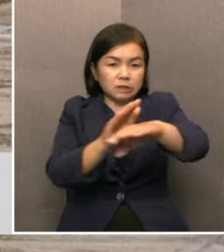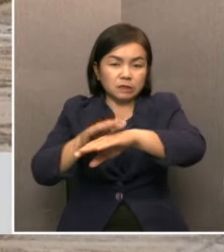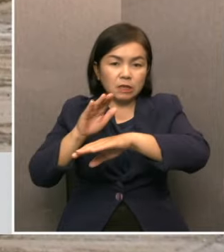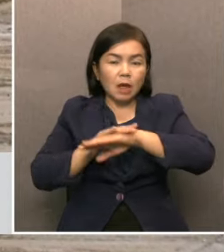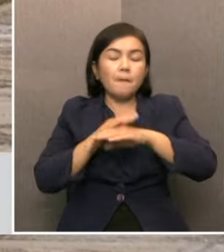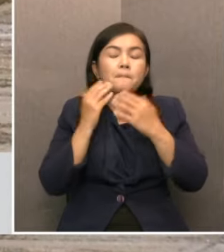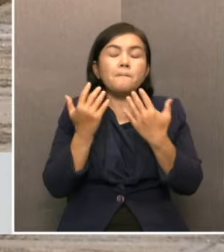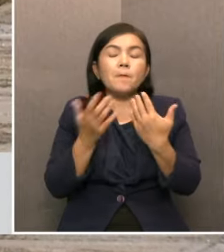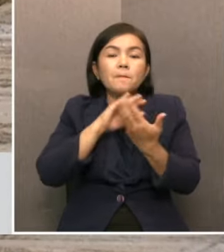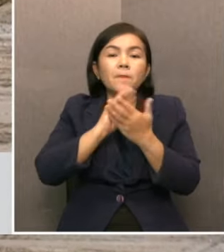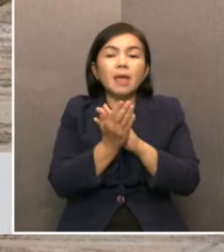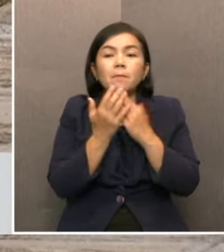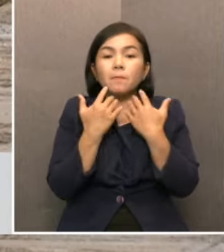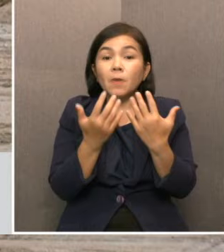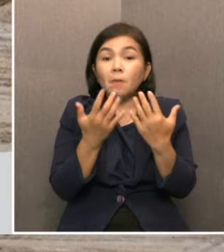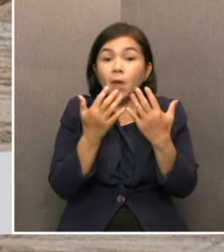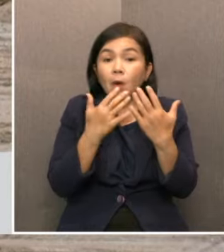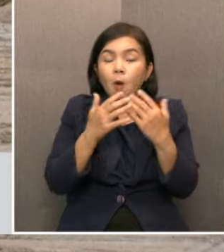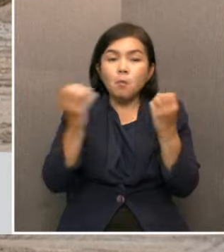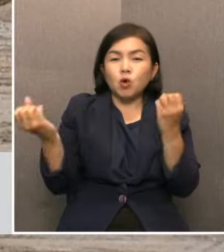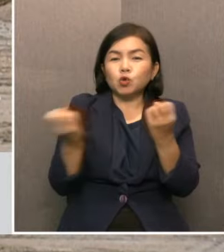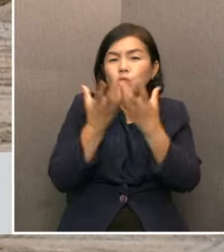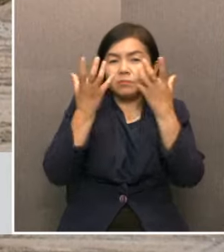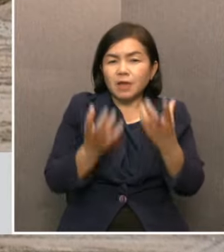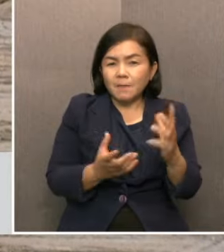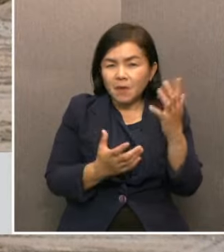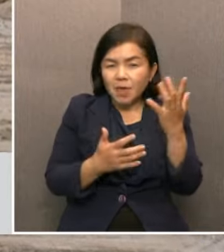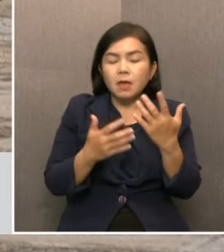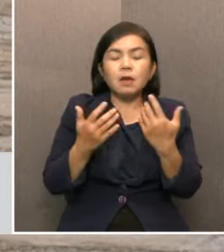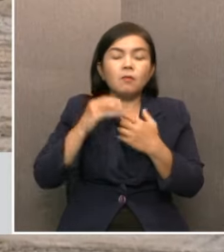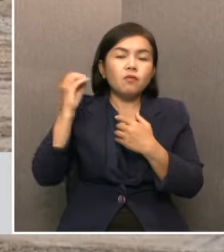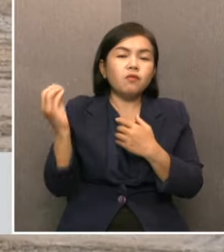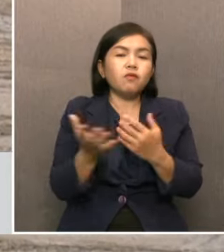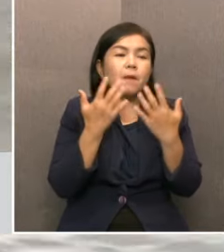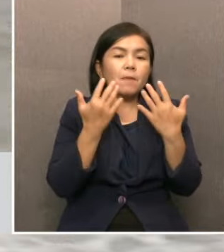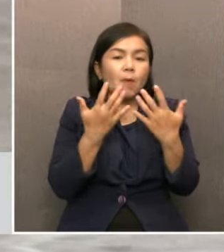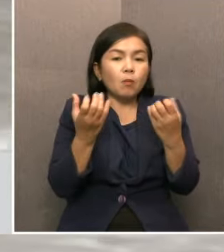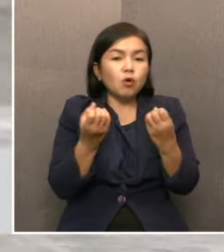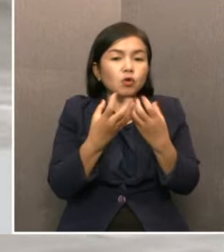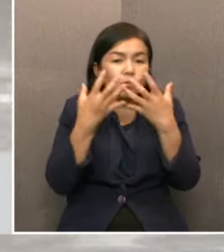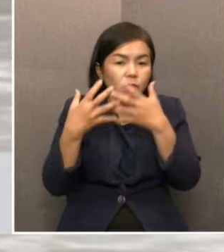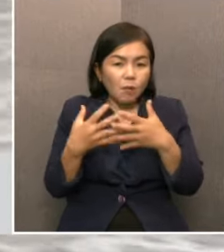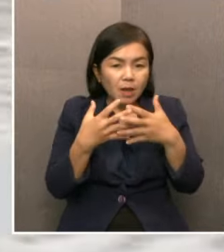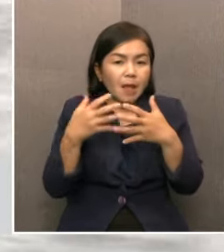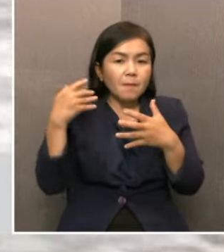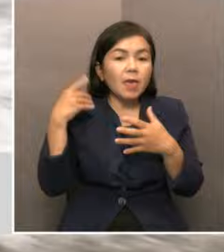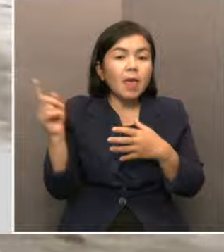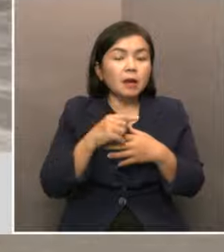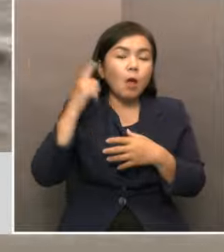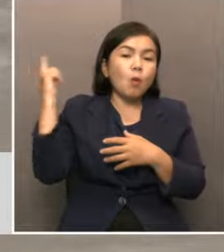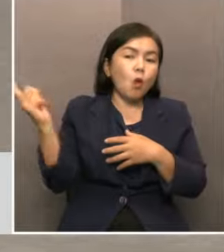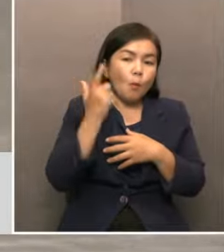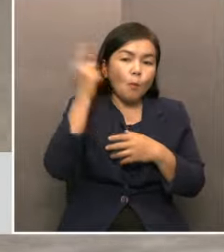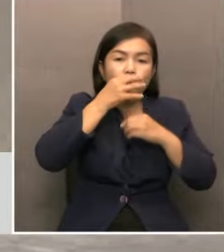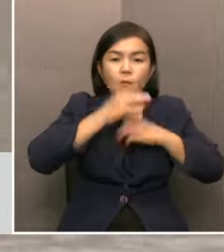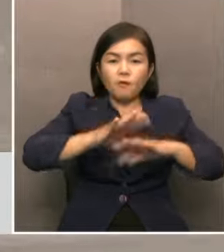กำลังลงแล้วไม่ได้เป็นพายุโซนร้อนอีกต่อไปแต่ยังคงส่งผลกระทบต่อสหรัฐครับทำให้เกิดพายุลมแรงที่